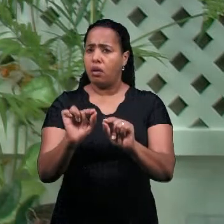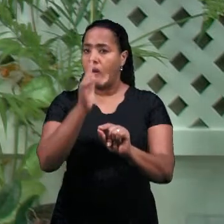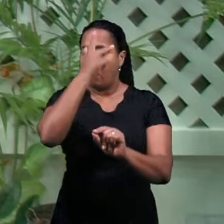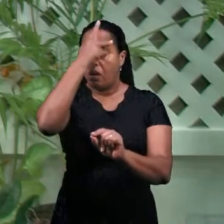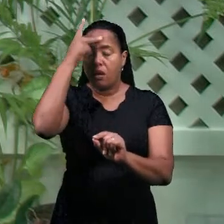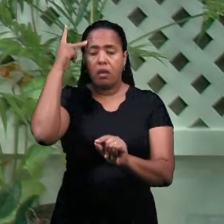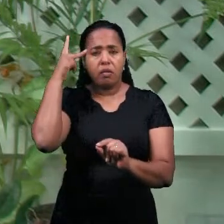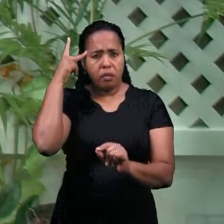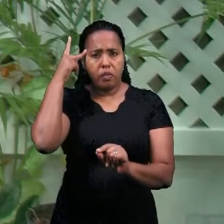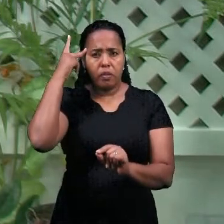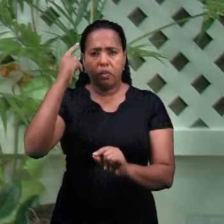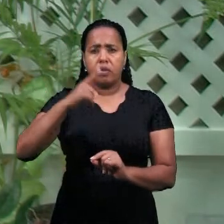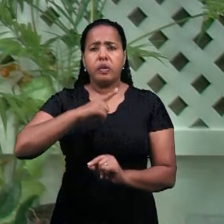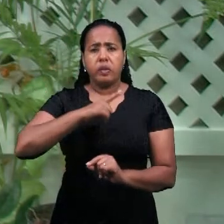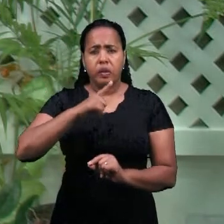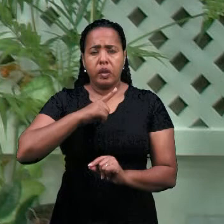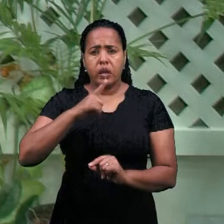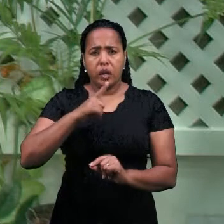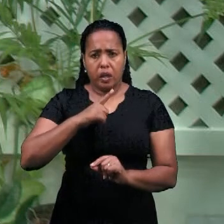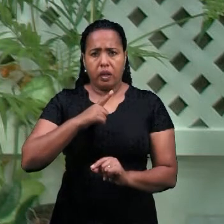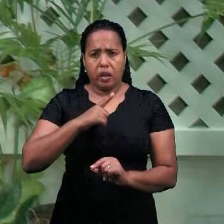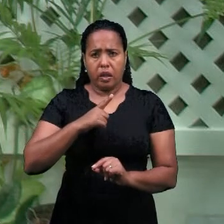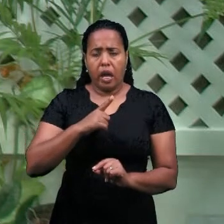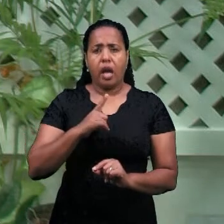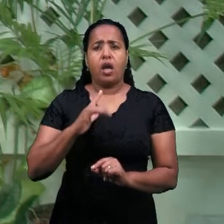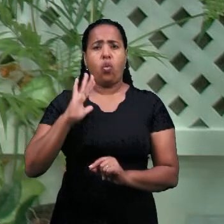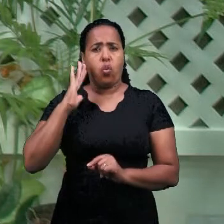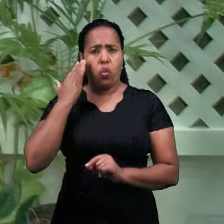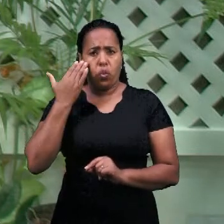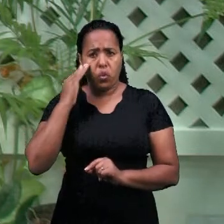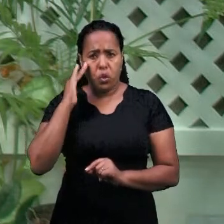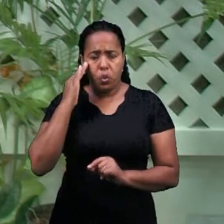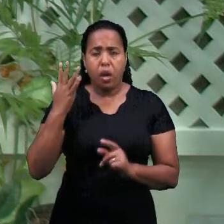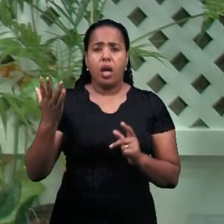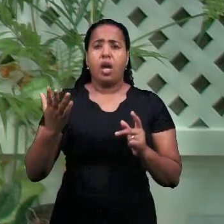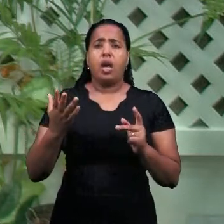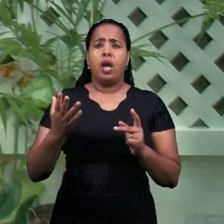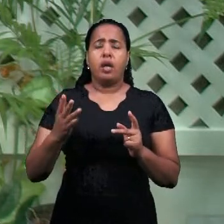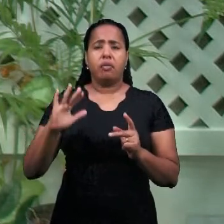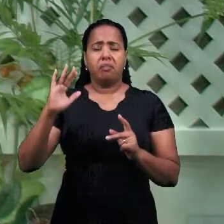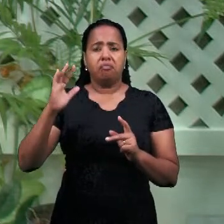personnes qui ont un certain niveau, qui ont une certaine compréhension des choses,